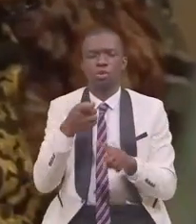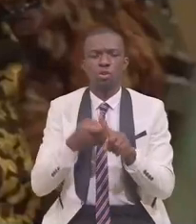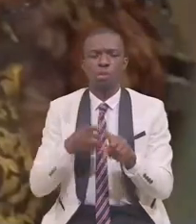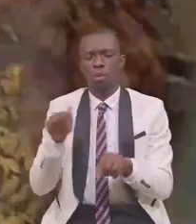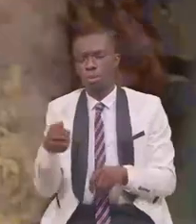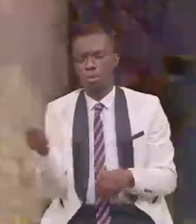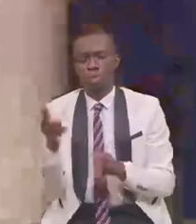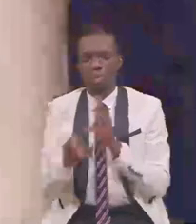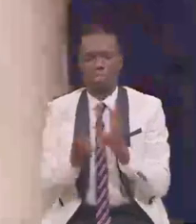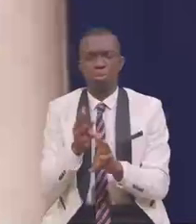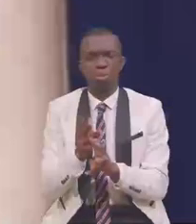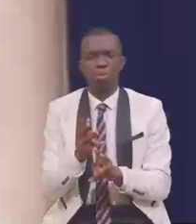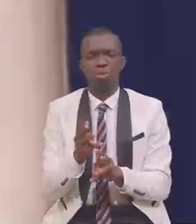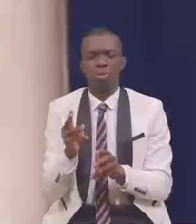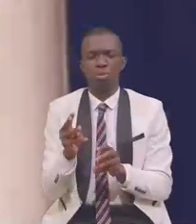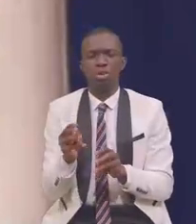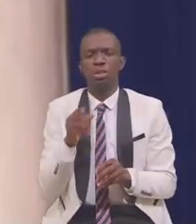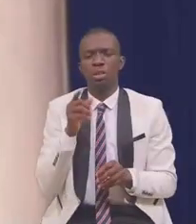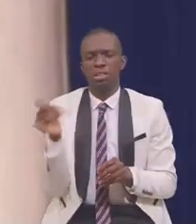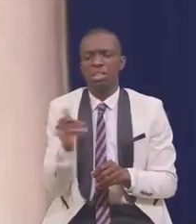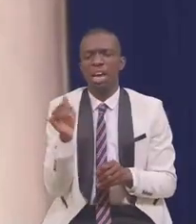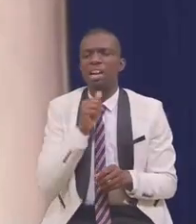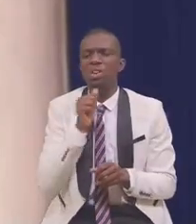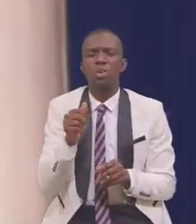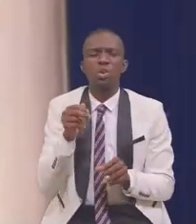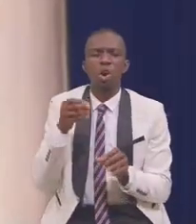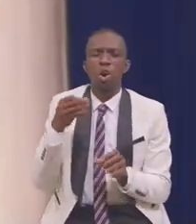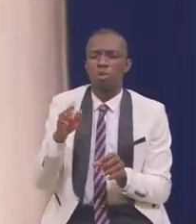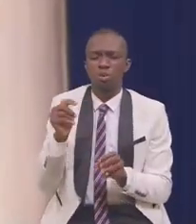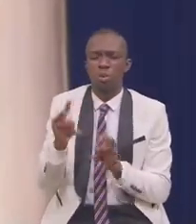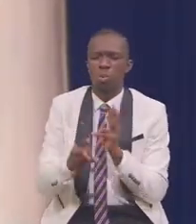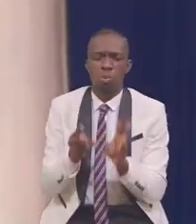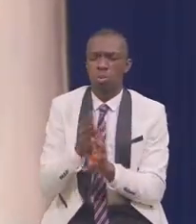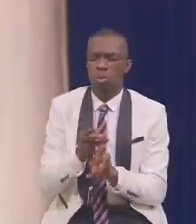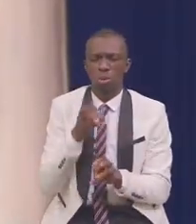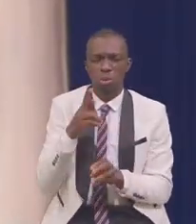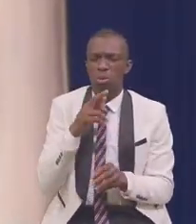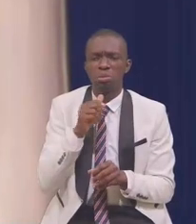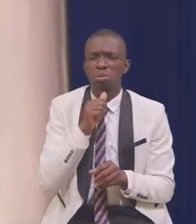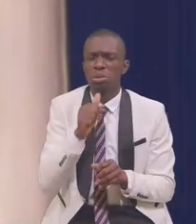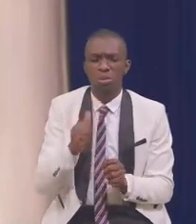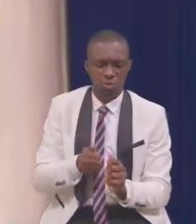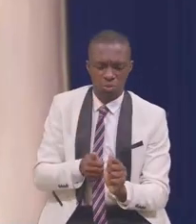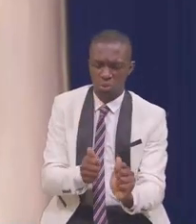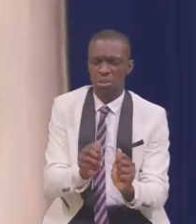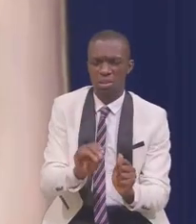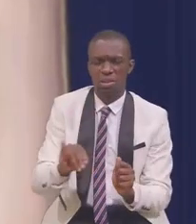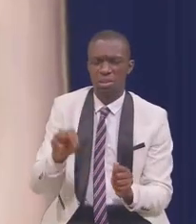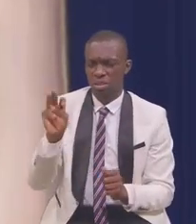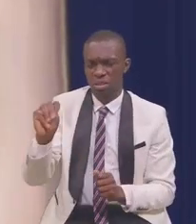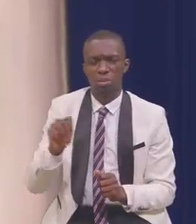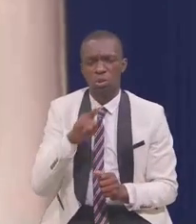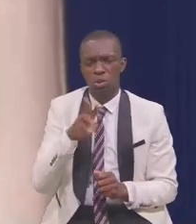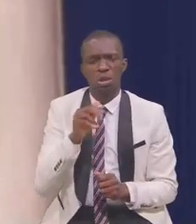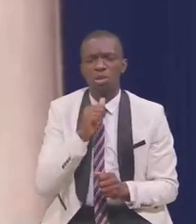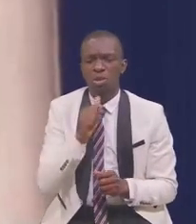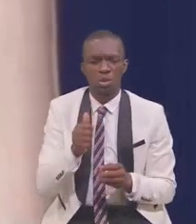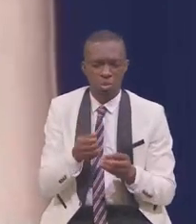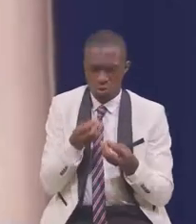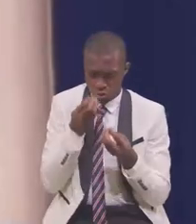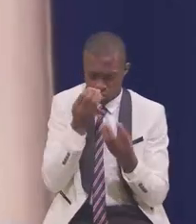comme je ne suis pas du monde. Vous ne les copiez pas. Vous n'imitez pas leur style, leur langage.